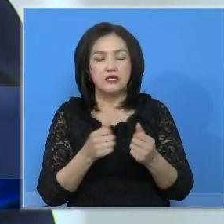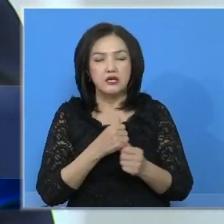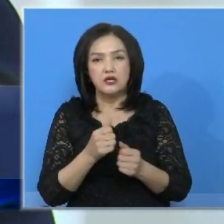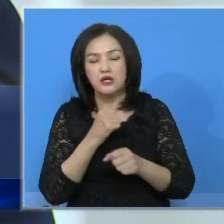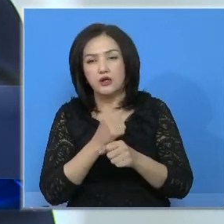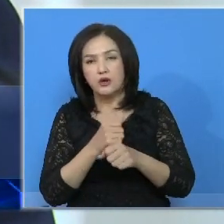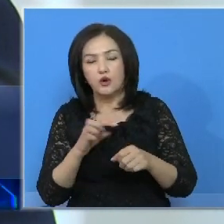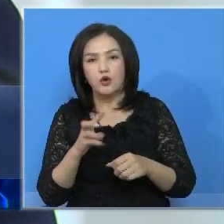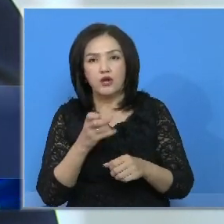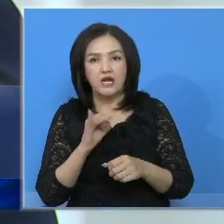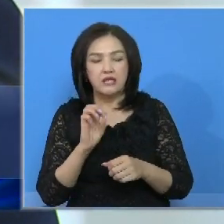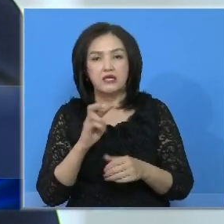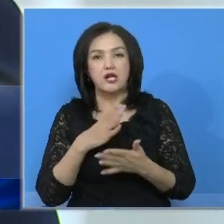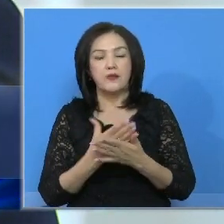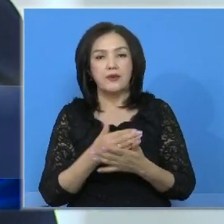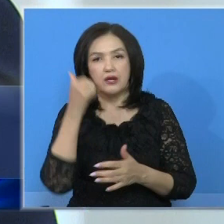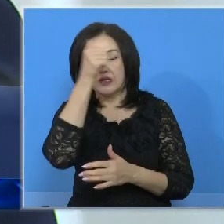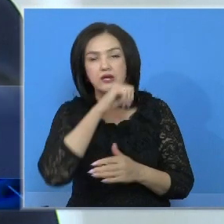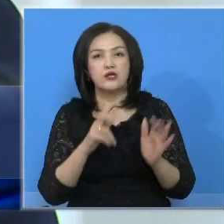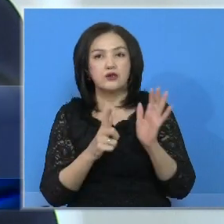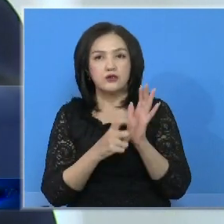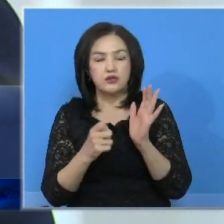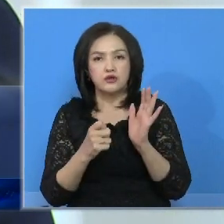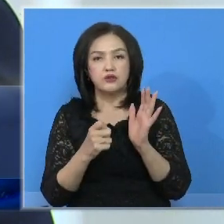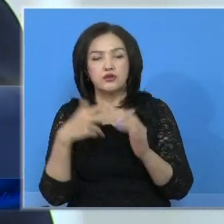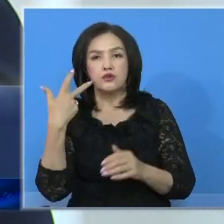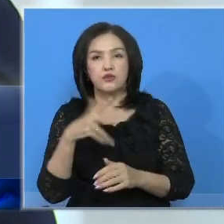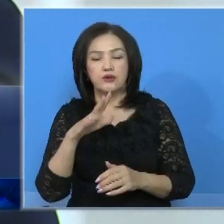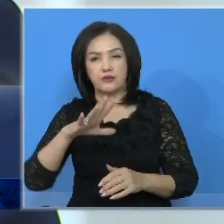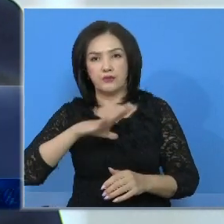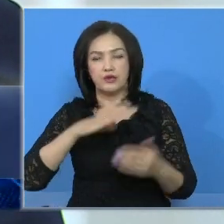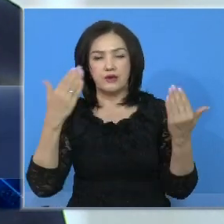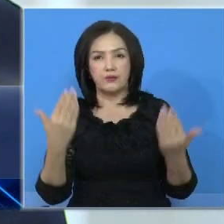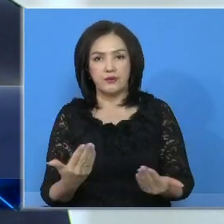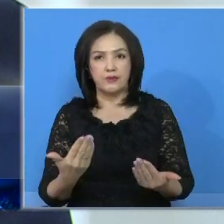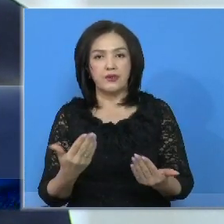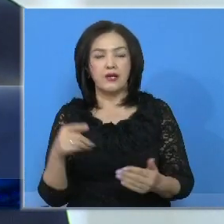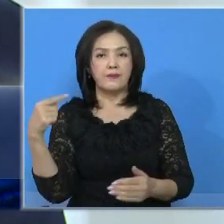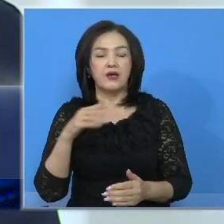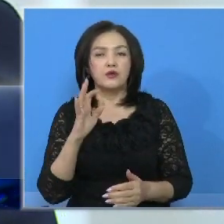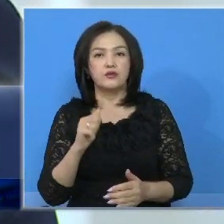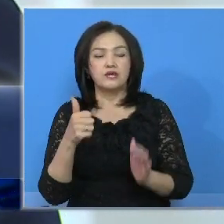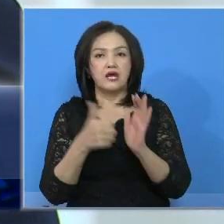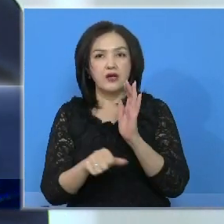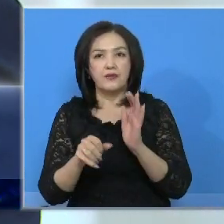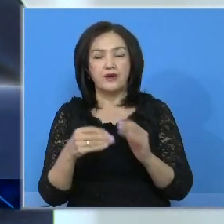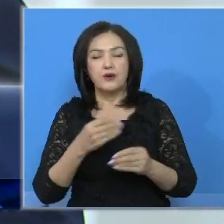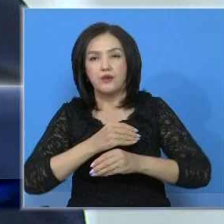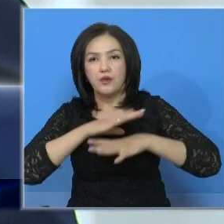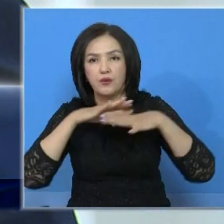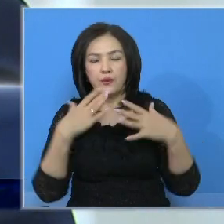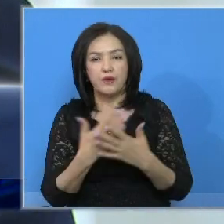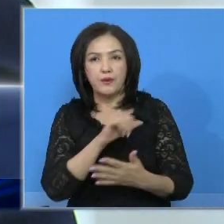ету бойынша норматив жылына 730 болса, бүгінгі таңда біз 1460 данаға дейін көбейту,